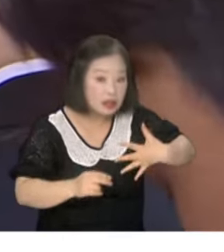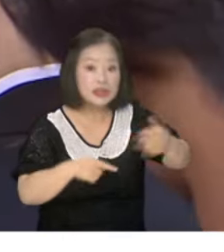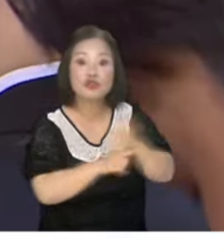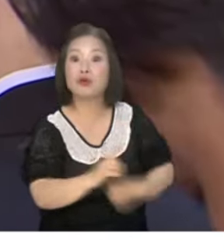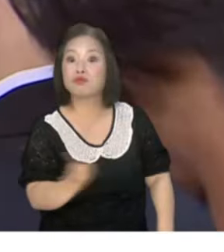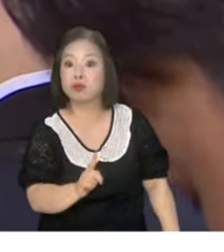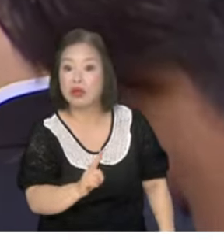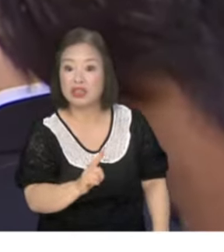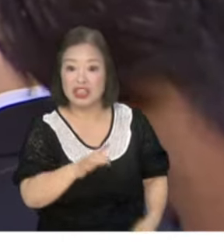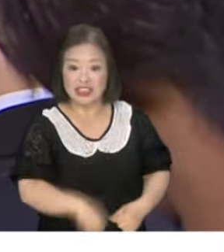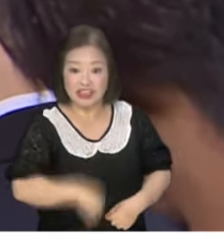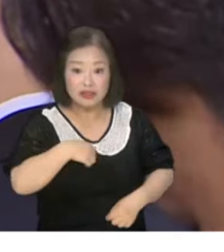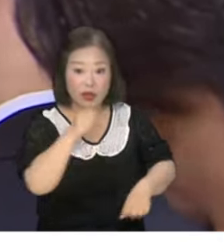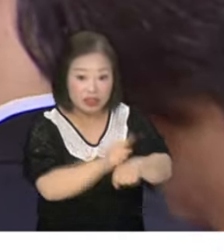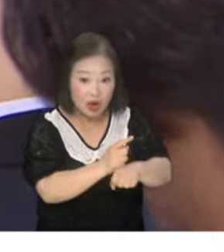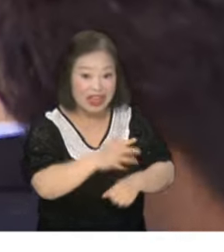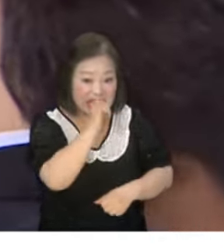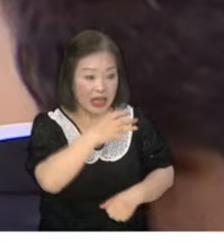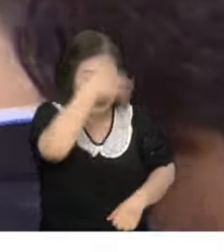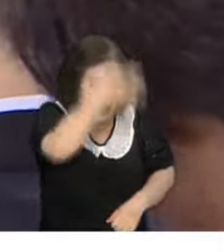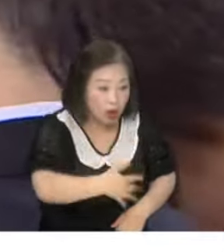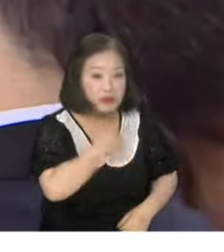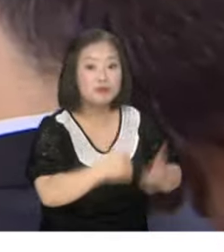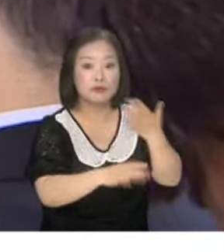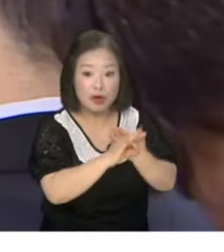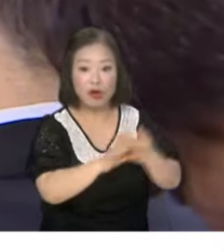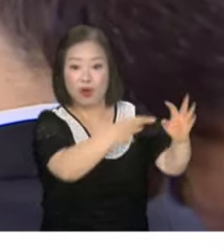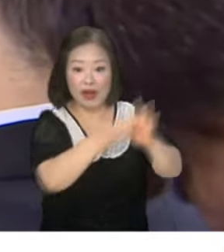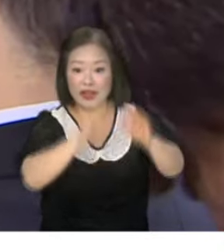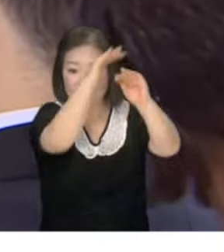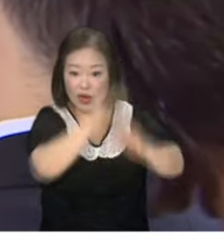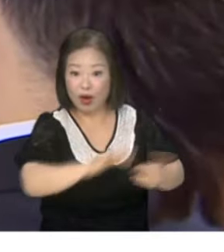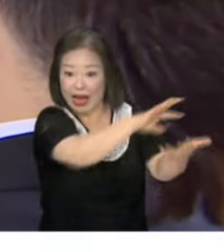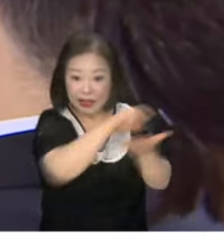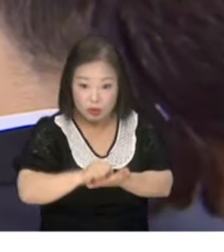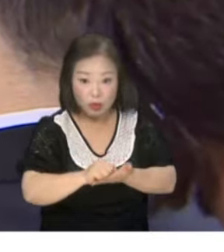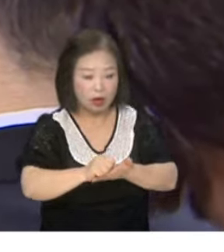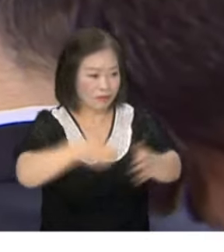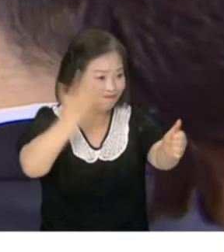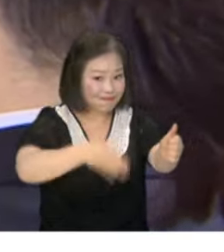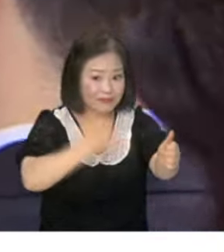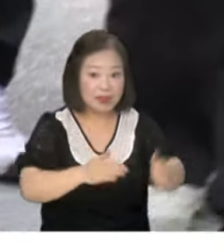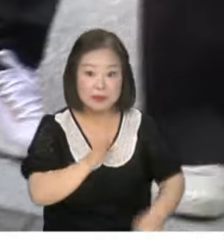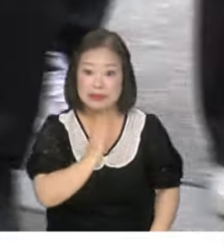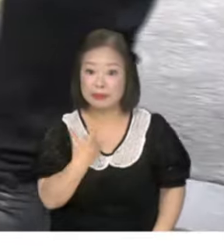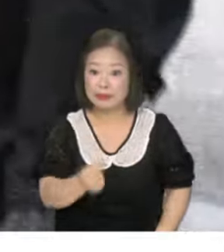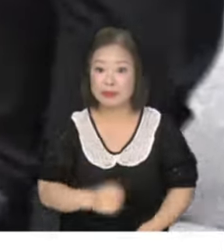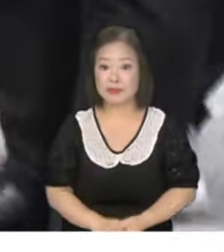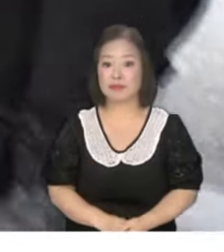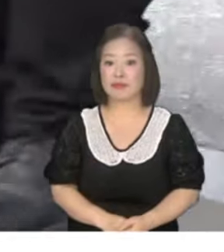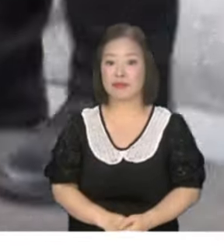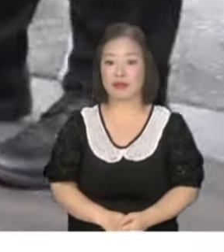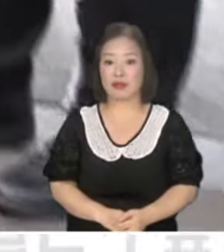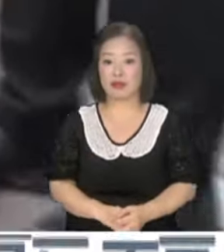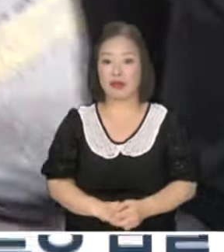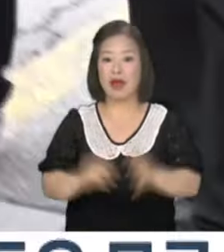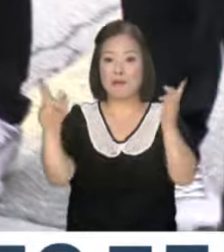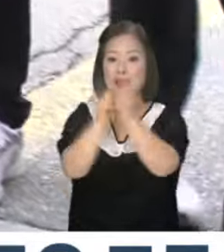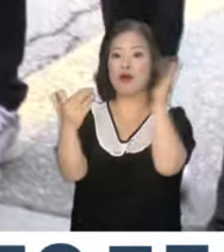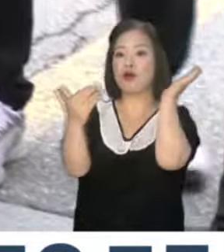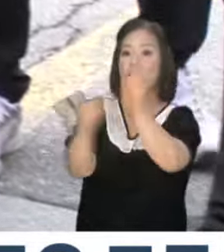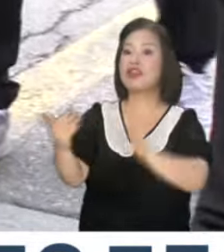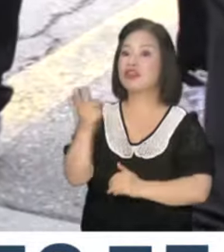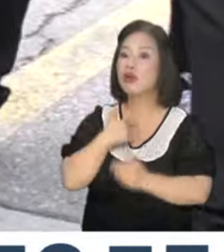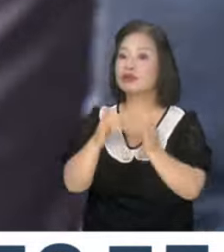뭡니까? 진정성 있게 사과하시려면 관련된 내용을 가지고 오시라고 말씀드리지 않았습니까? 만남을 거부당한